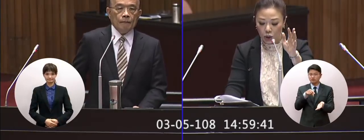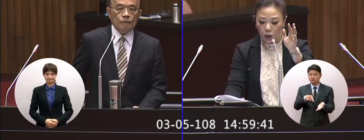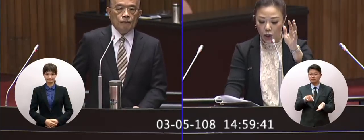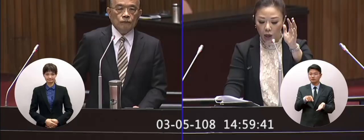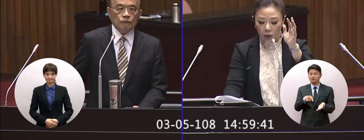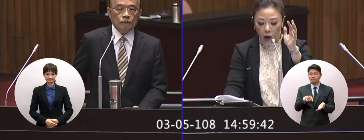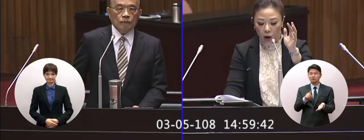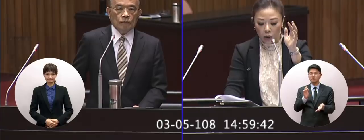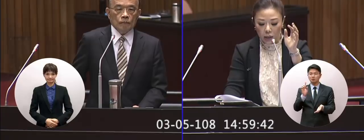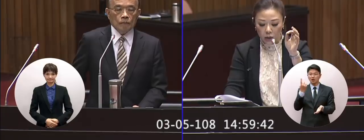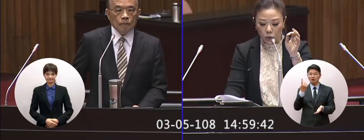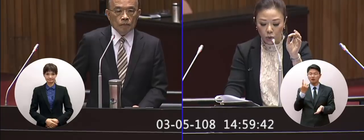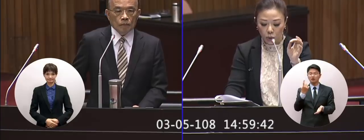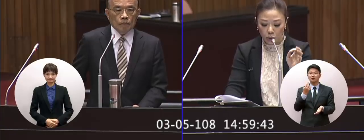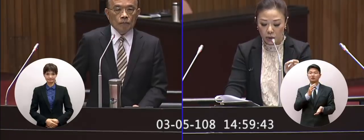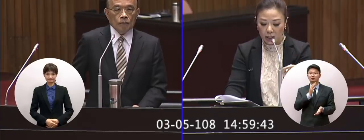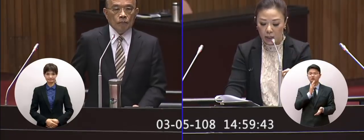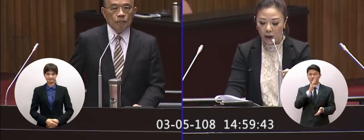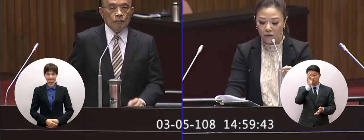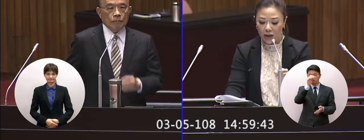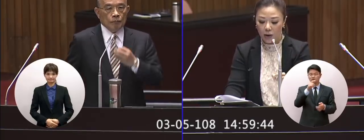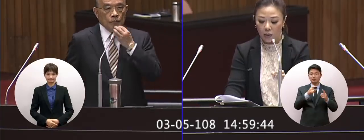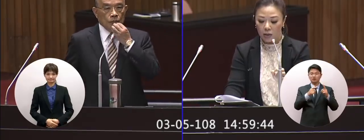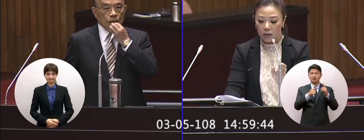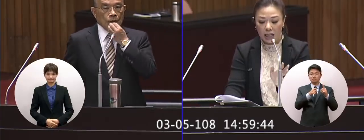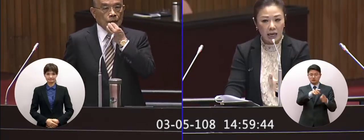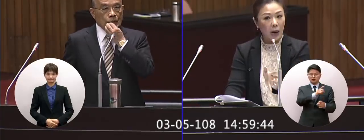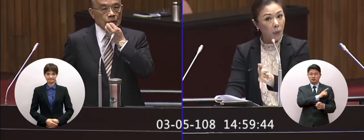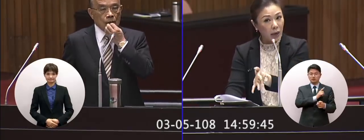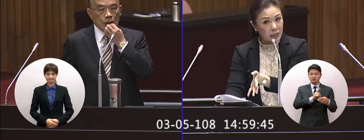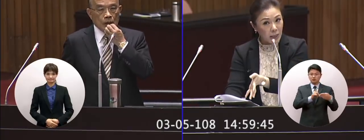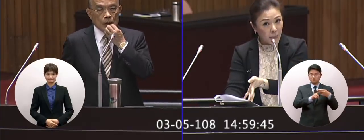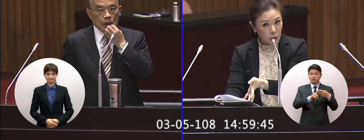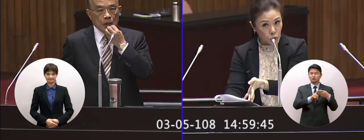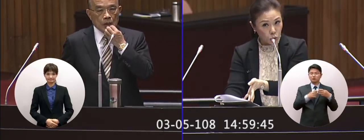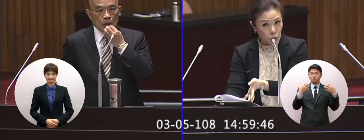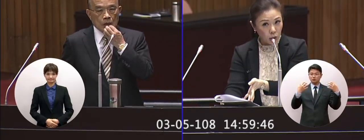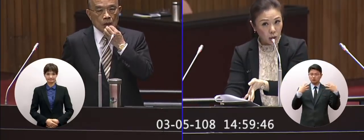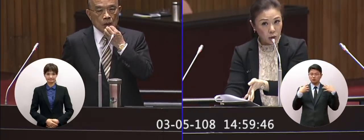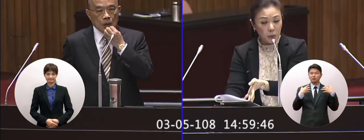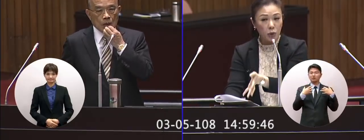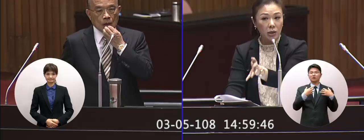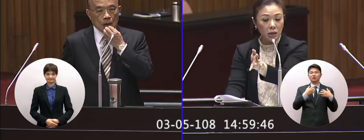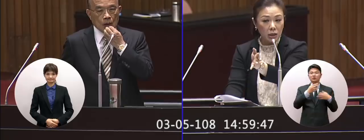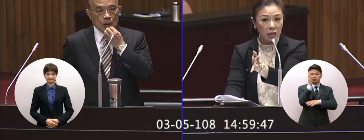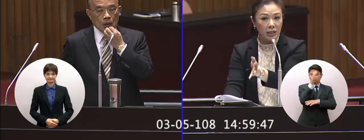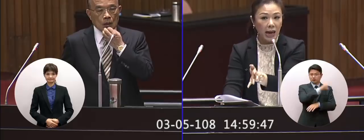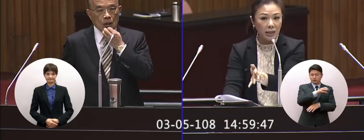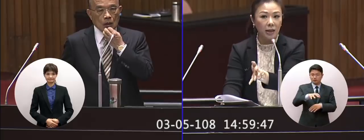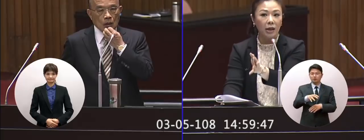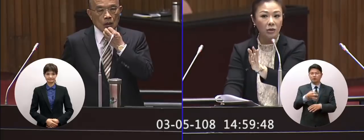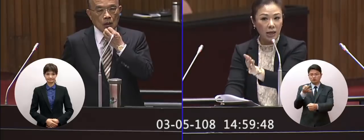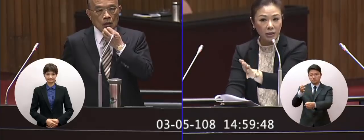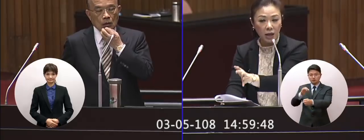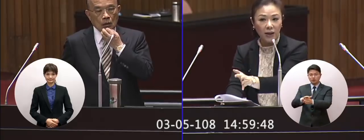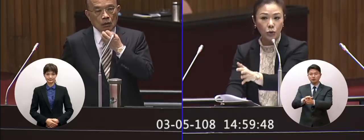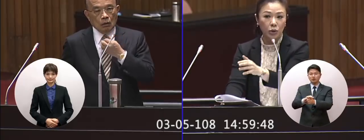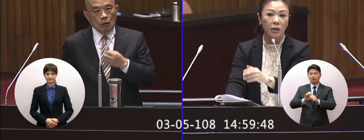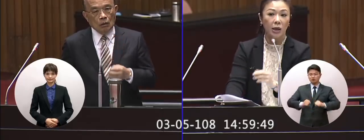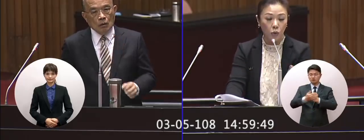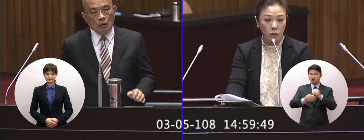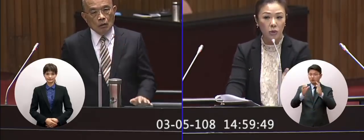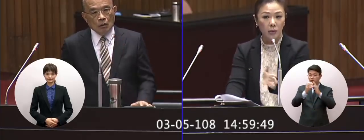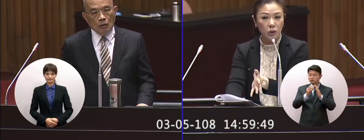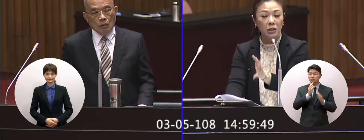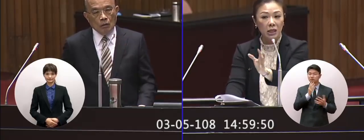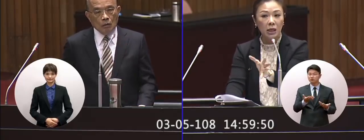式是由人数所属机关费用定额拨给健保局，就譬如说是警察的，那还是消防